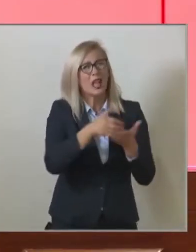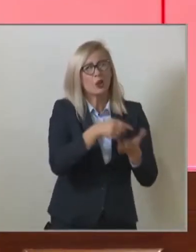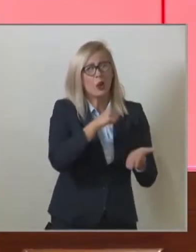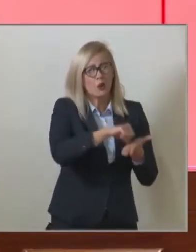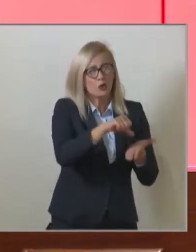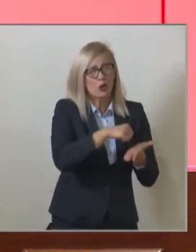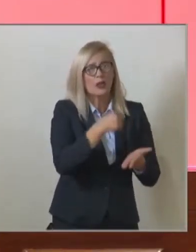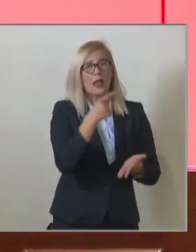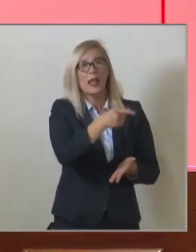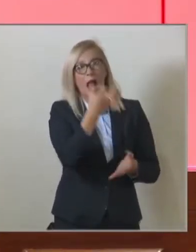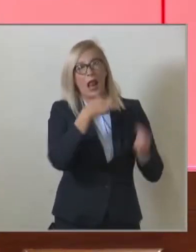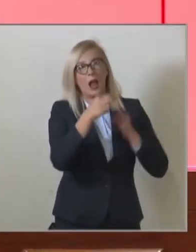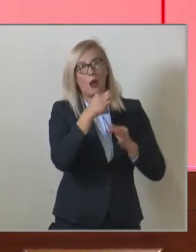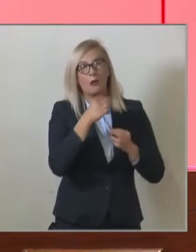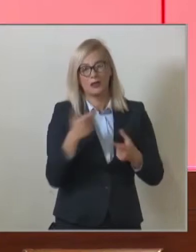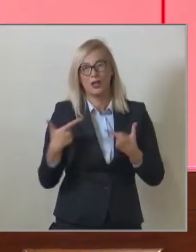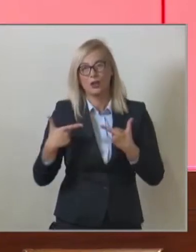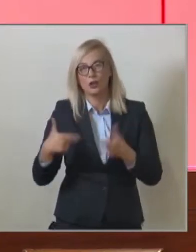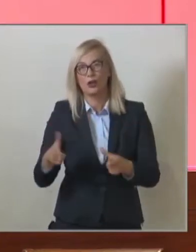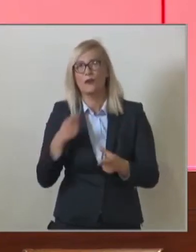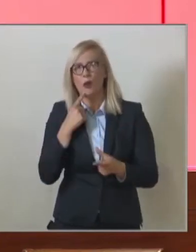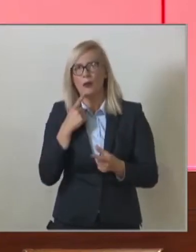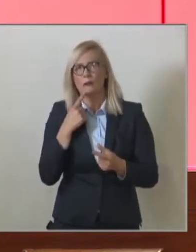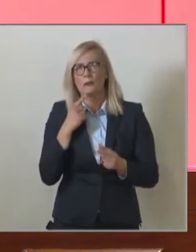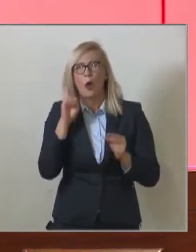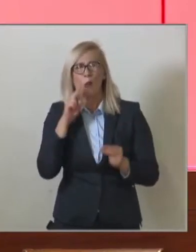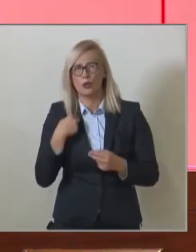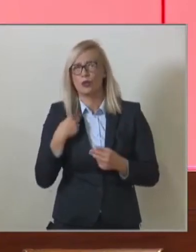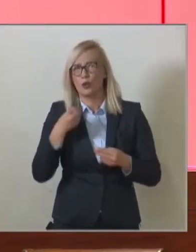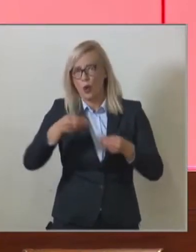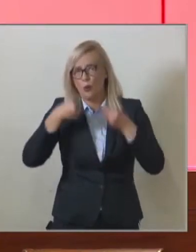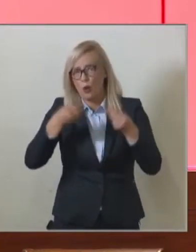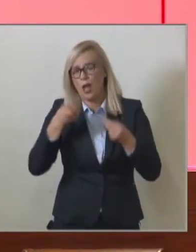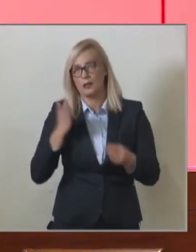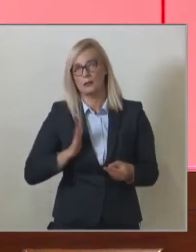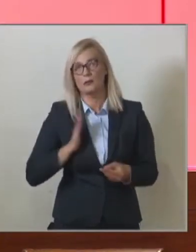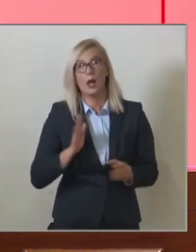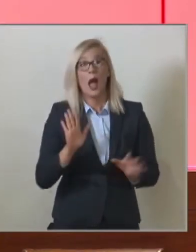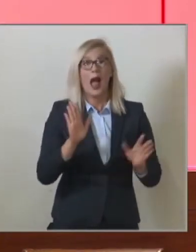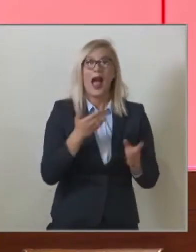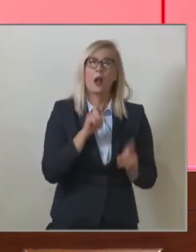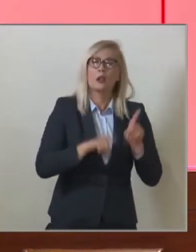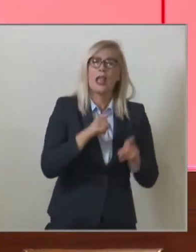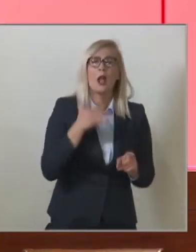të ndihmojnë njëri tjetrin edhe në momente nëse vjen deri te mbi ngarkesa sistemeve shëndetësore.